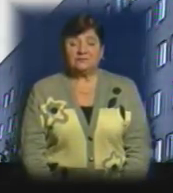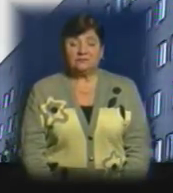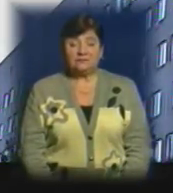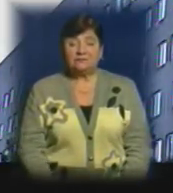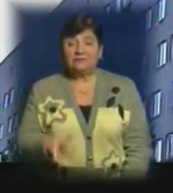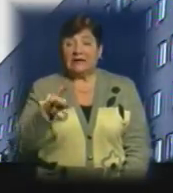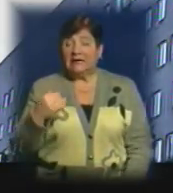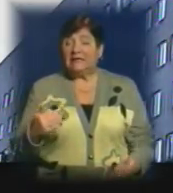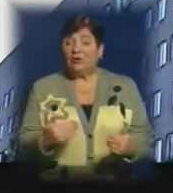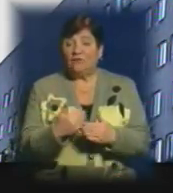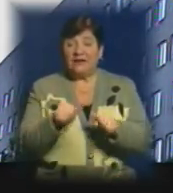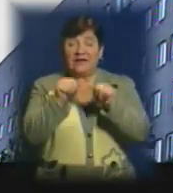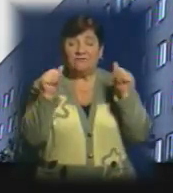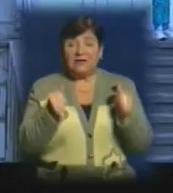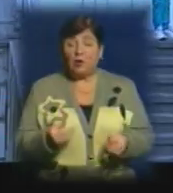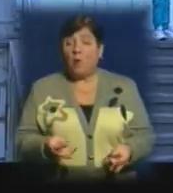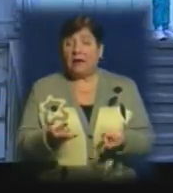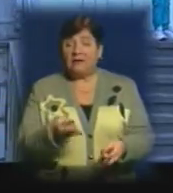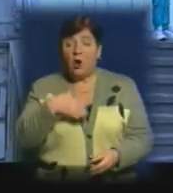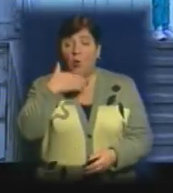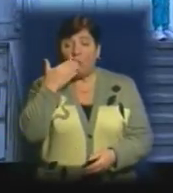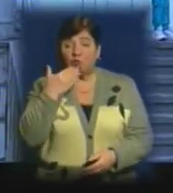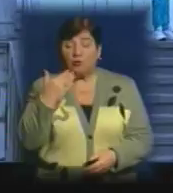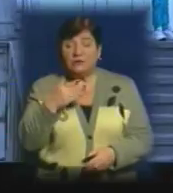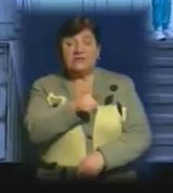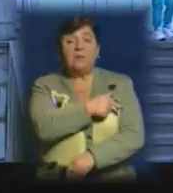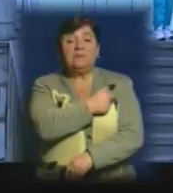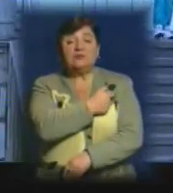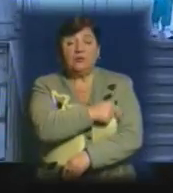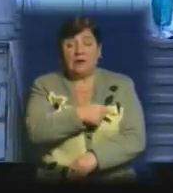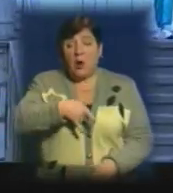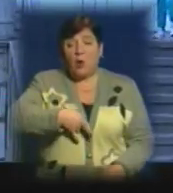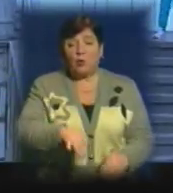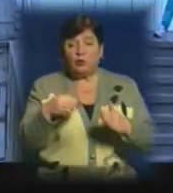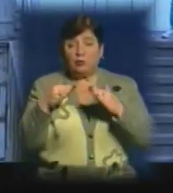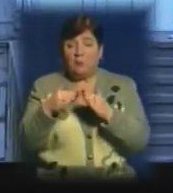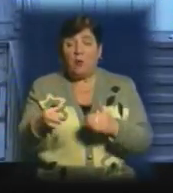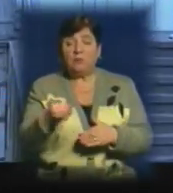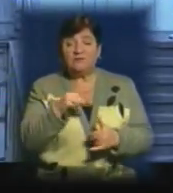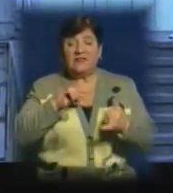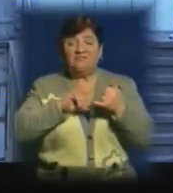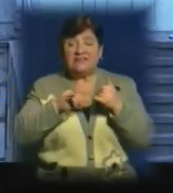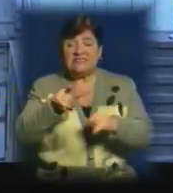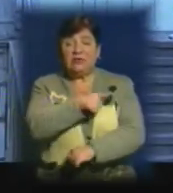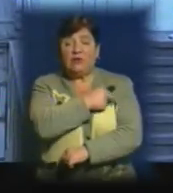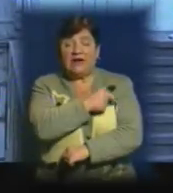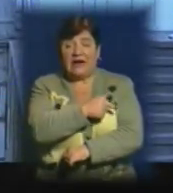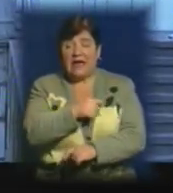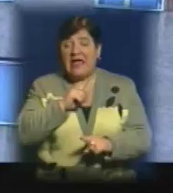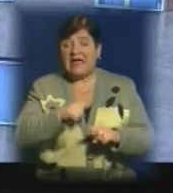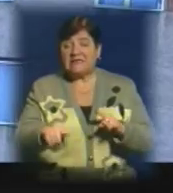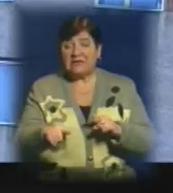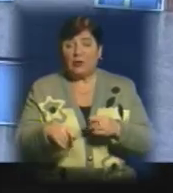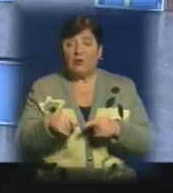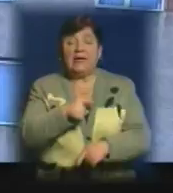На новий вид опалення переведено Ужгородську центральну міську лікарню, пологовий будинок, обласну інфекційну лікарню та центр екстреної